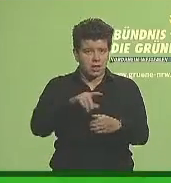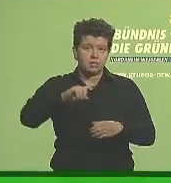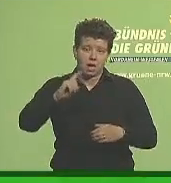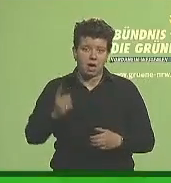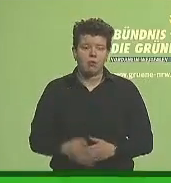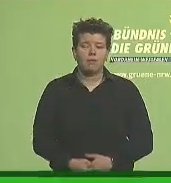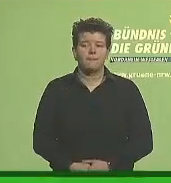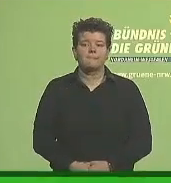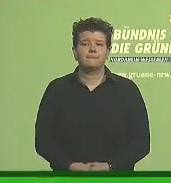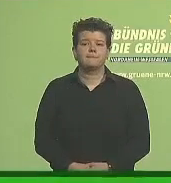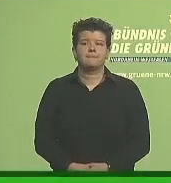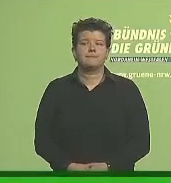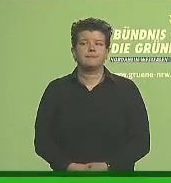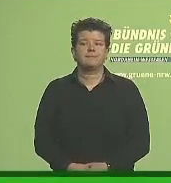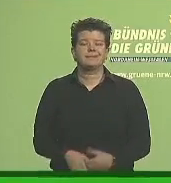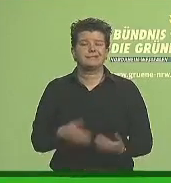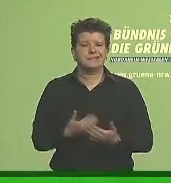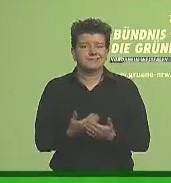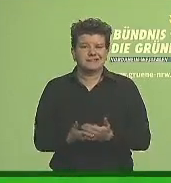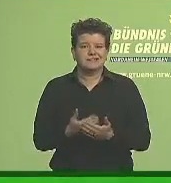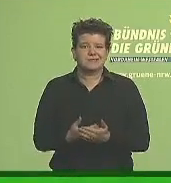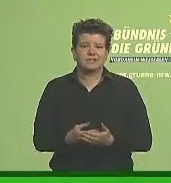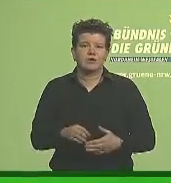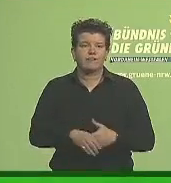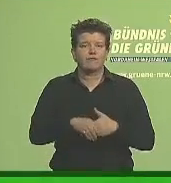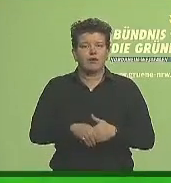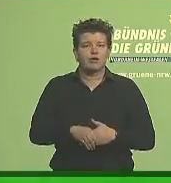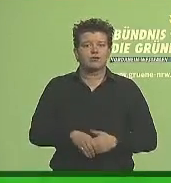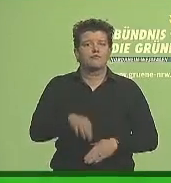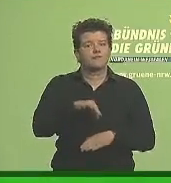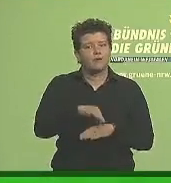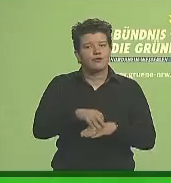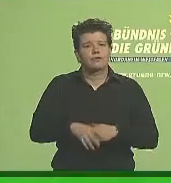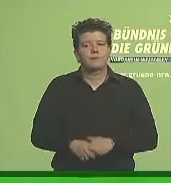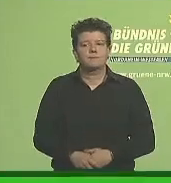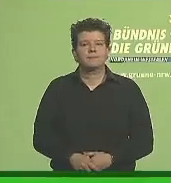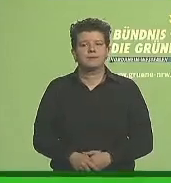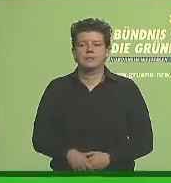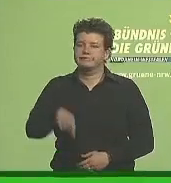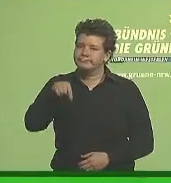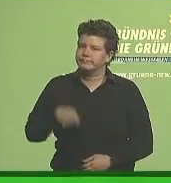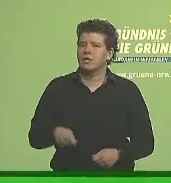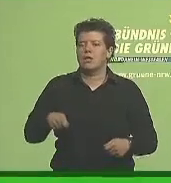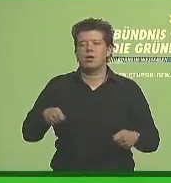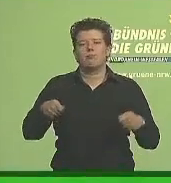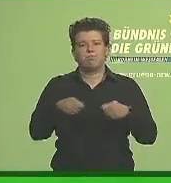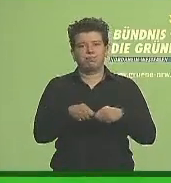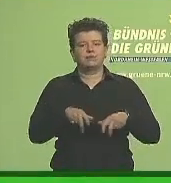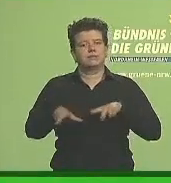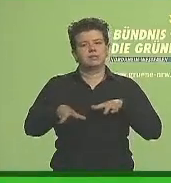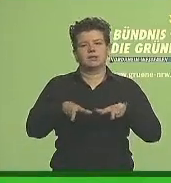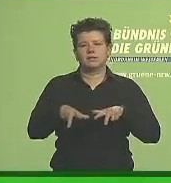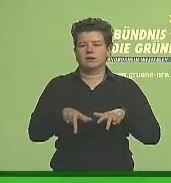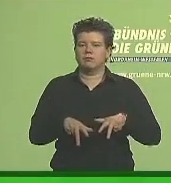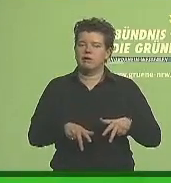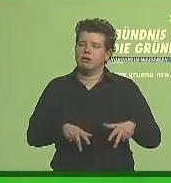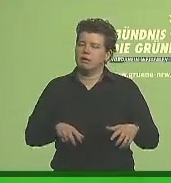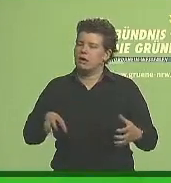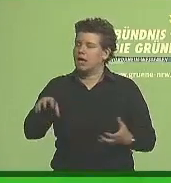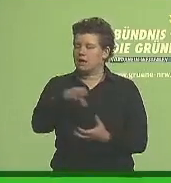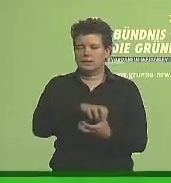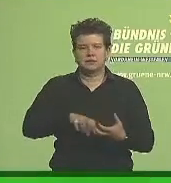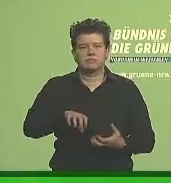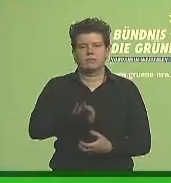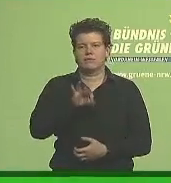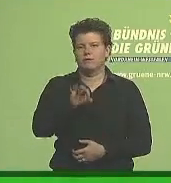liebe Freundinnen und Freunde, die Bundesregierung ist eine Katastrophe für den Klimaschutz. Die Bundesregierung ist eine